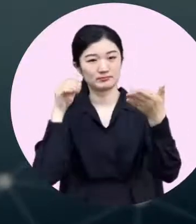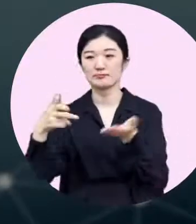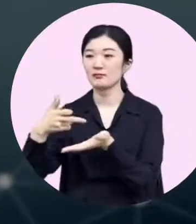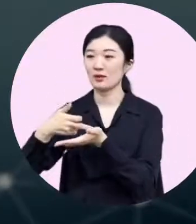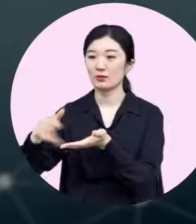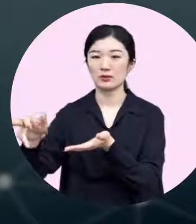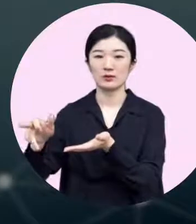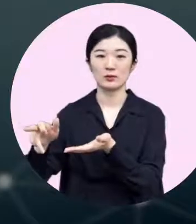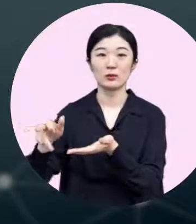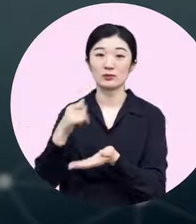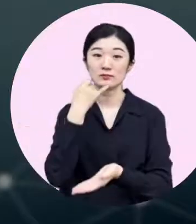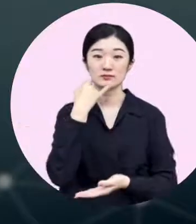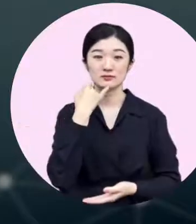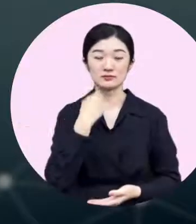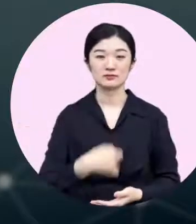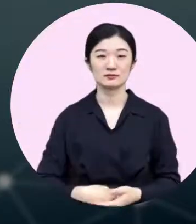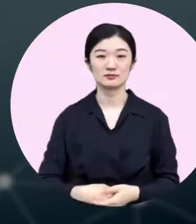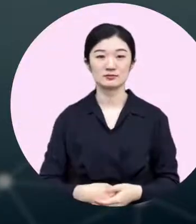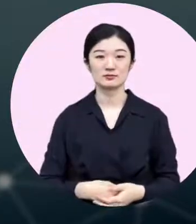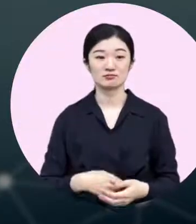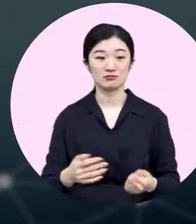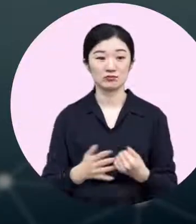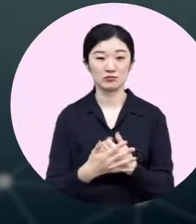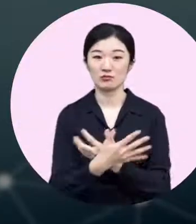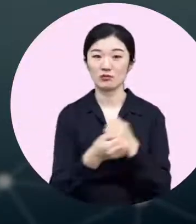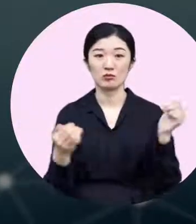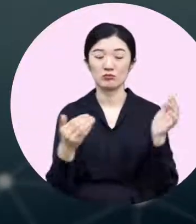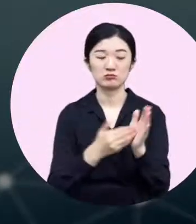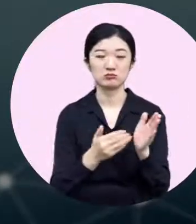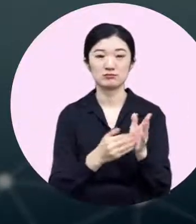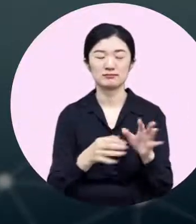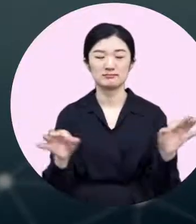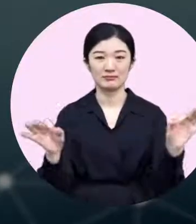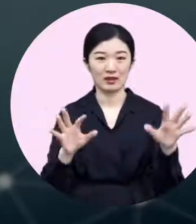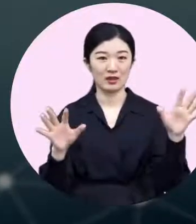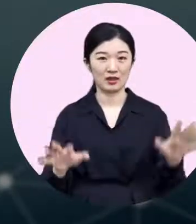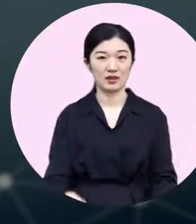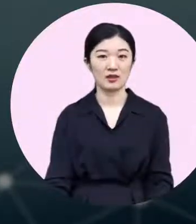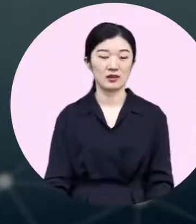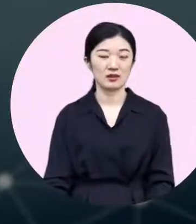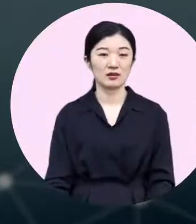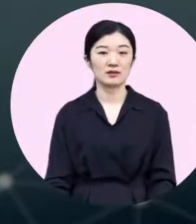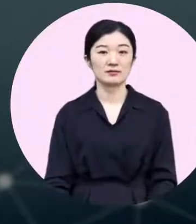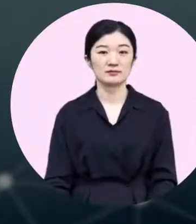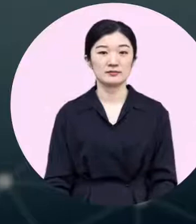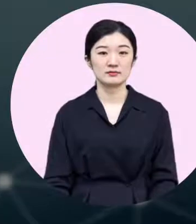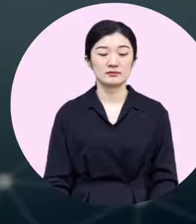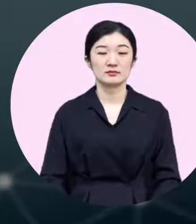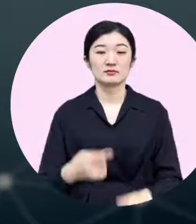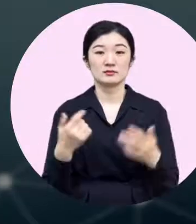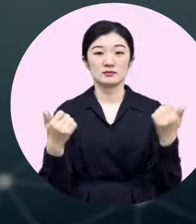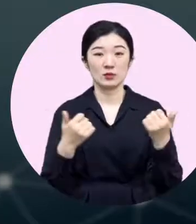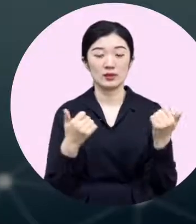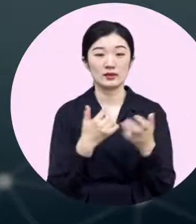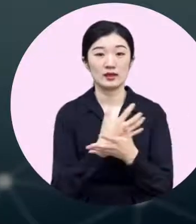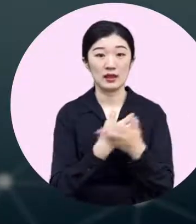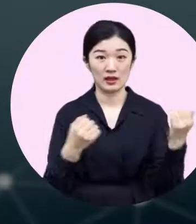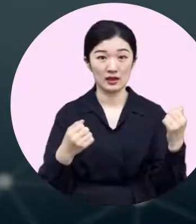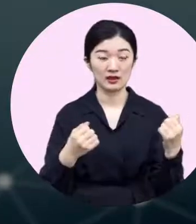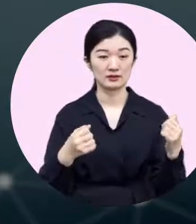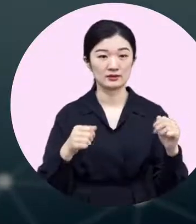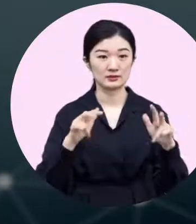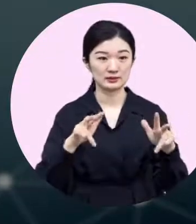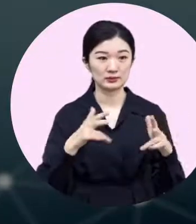붙여넣기 하시면 되는 거니까 예약은 끝난 거예요. 간단하죠. 네. 그러면 이제 이렇게 예약된 회의를 이제